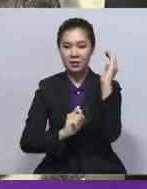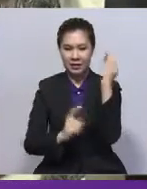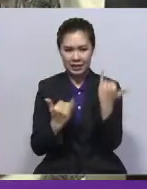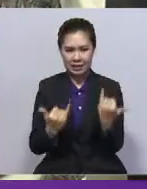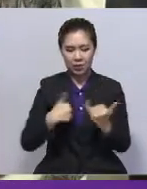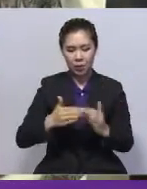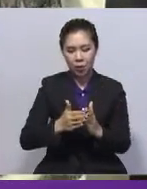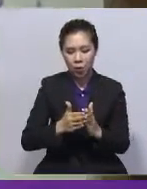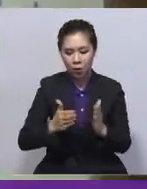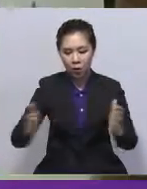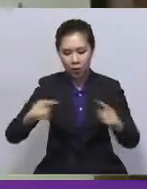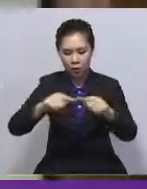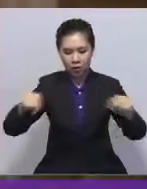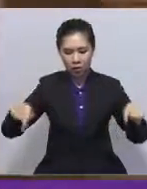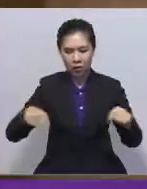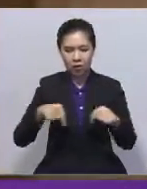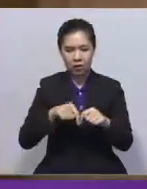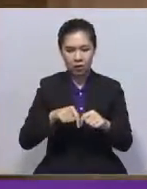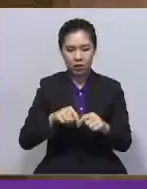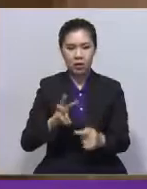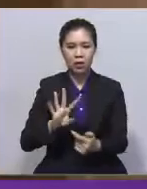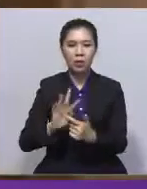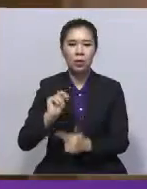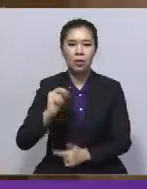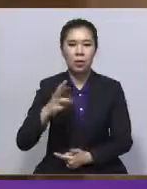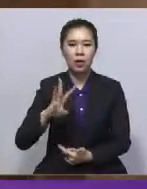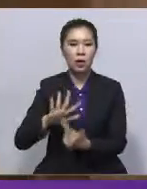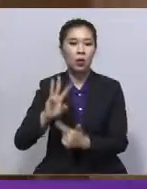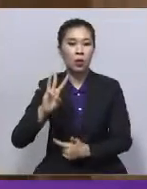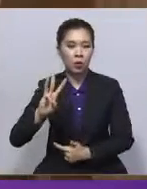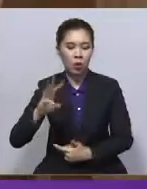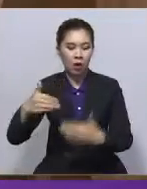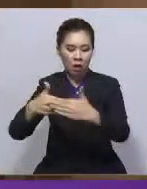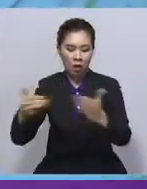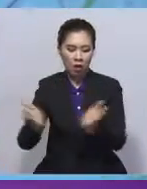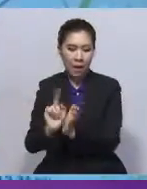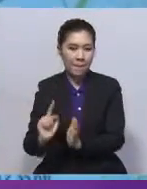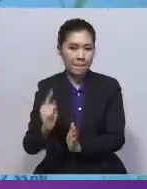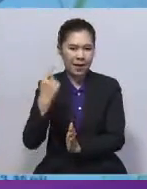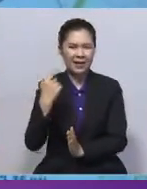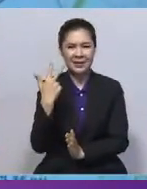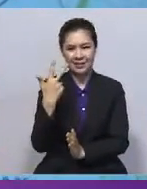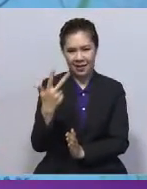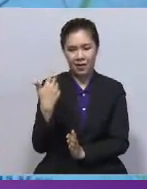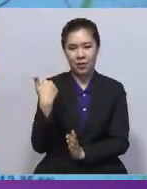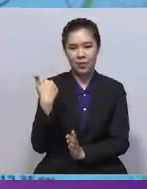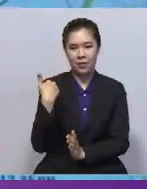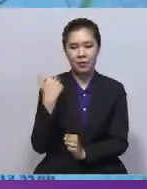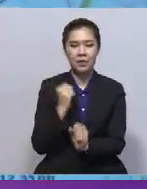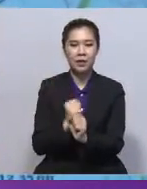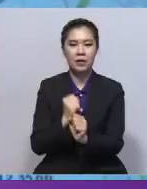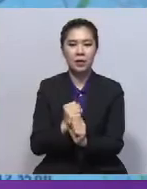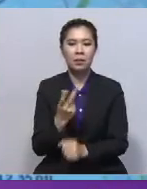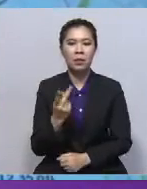มีการขยายคลองวังบัวคลองหัวตรุษและขุดคลองใหม่3สายเชื่อมต่อคลองเดิมคณะรัฐม